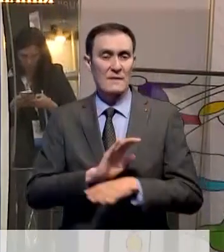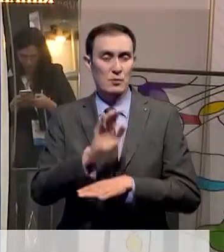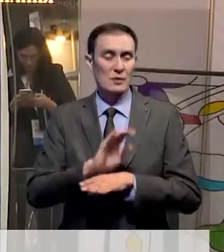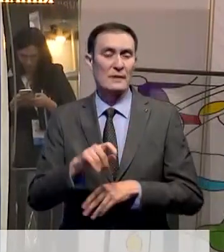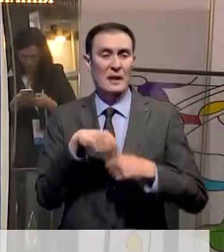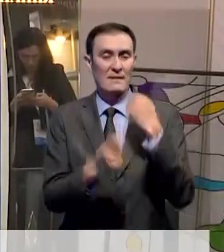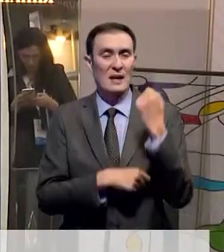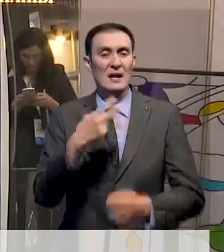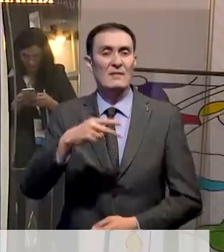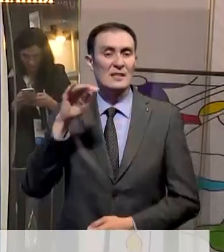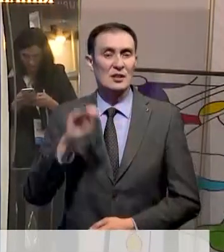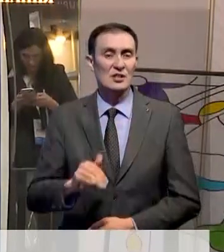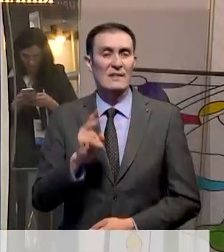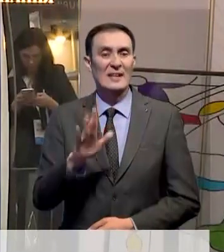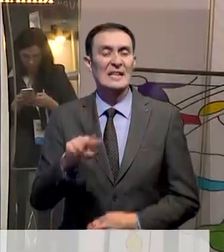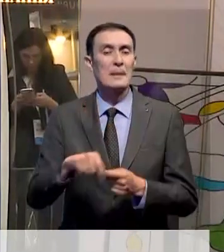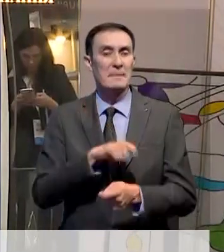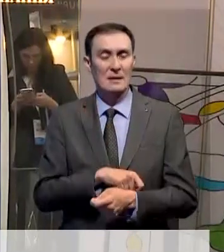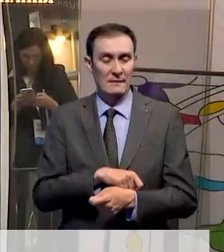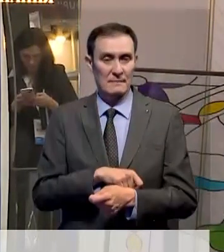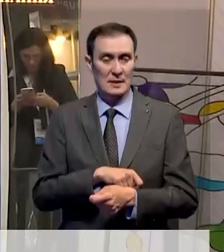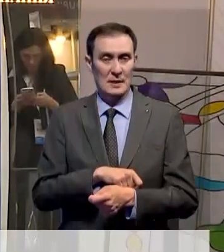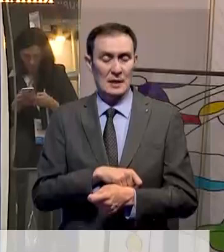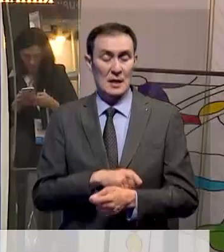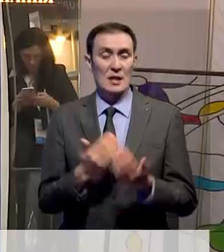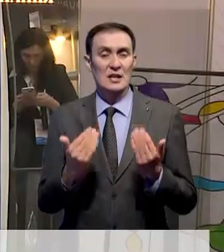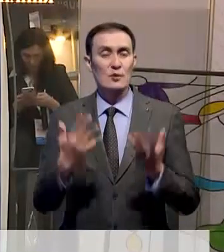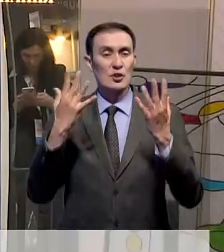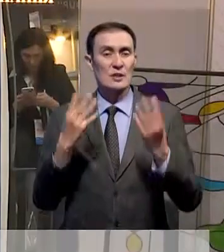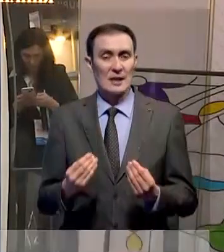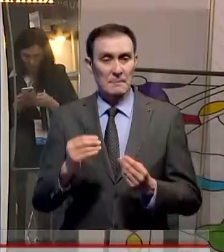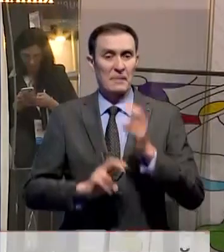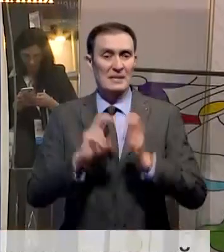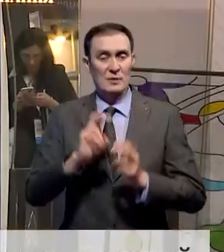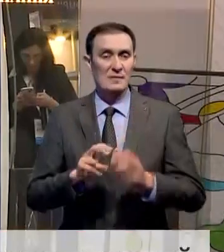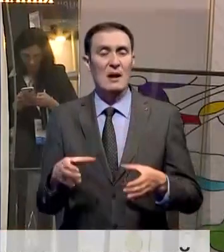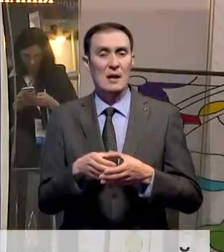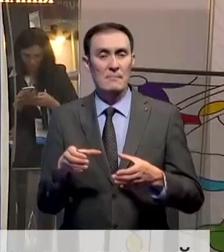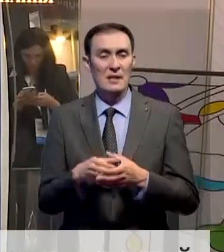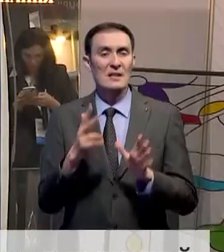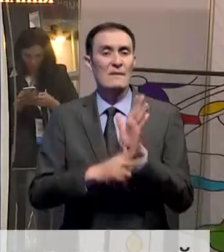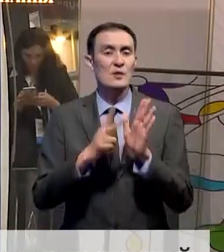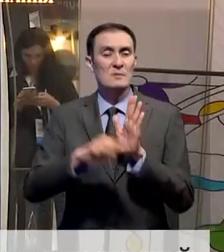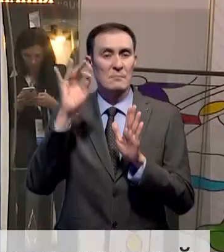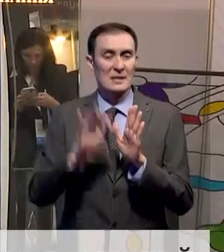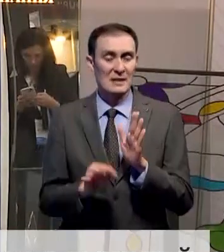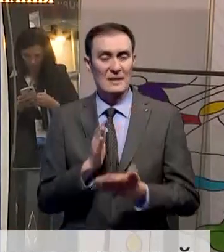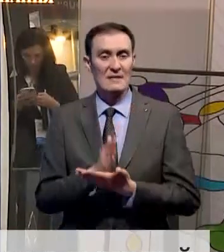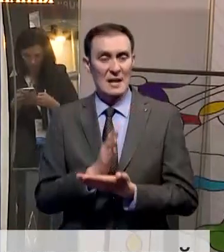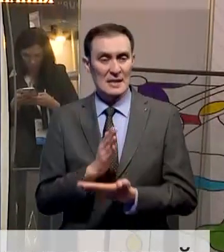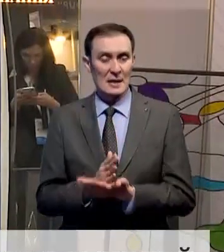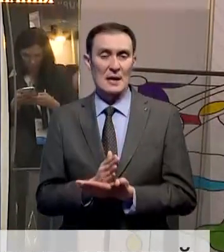выпускаемой продукции 20 тысяч квадратных метров. На сегодняшний день производство компании на 80%